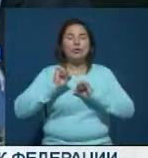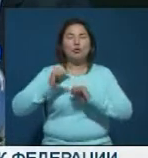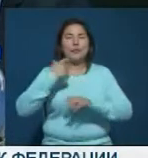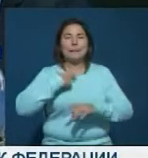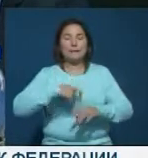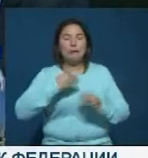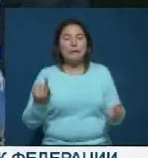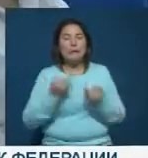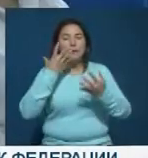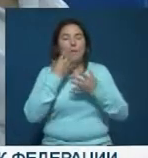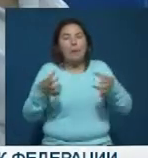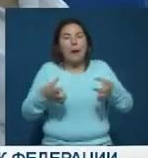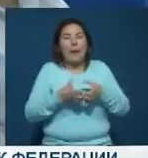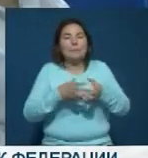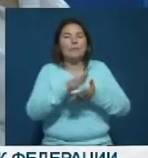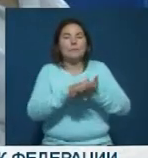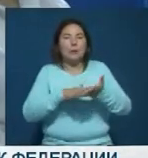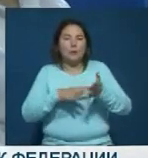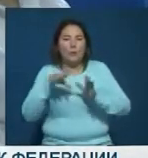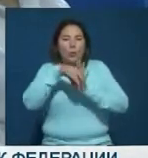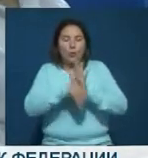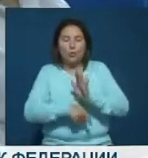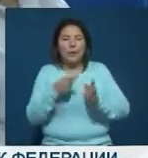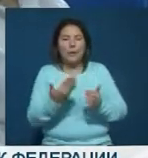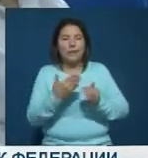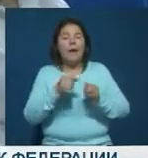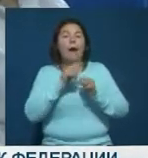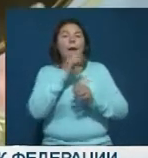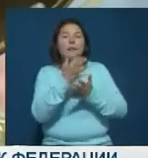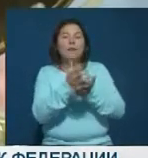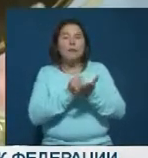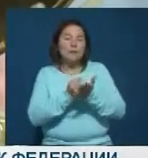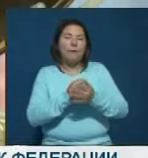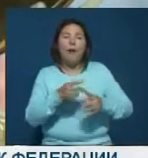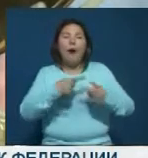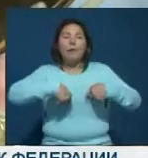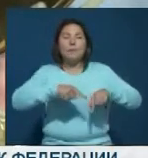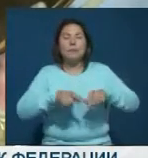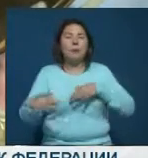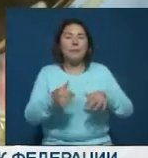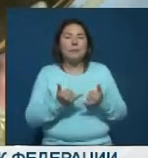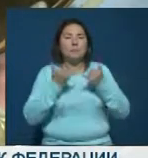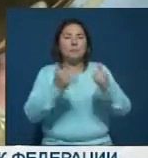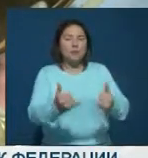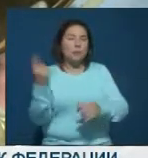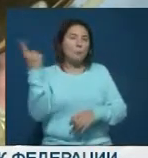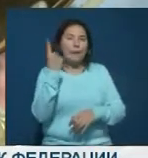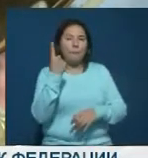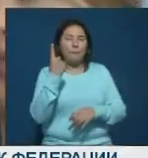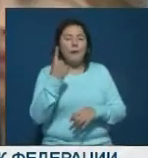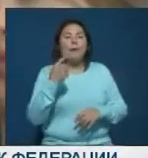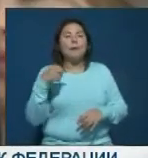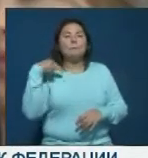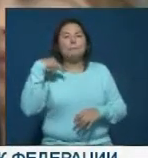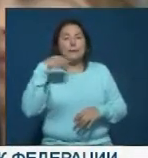защищать интересы своего коллектива для дальнейшего включения их в кадровый резерв организации. Мероприятие приурочено ко дню первого президента.